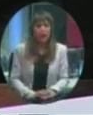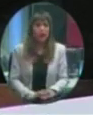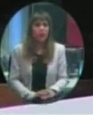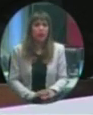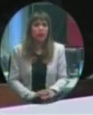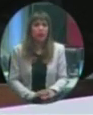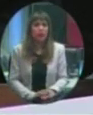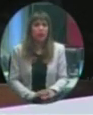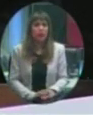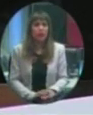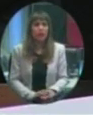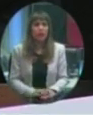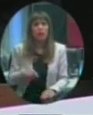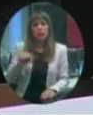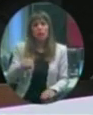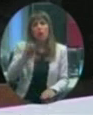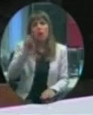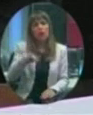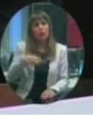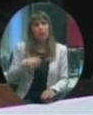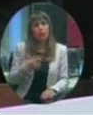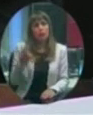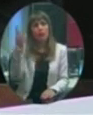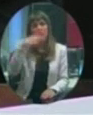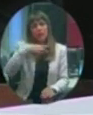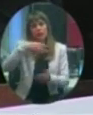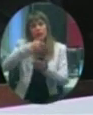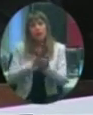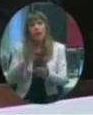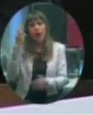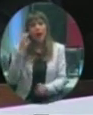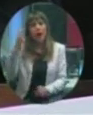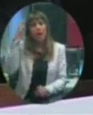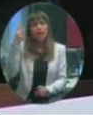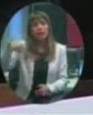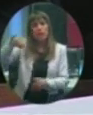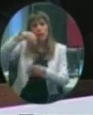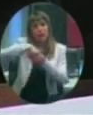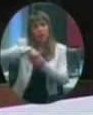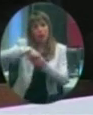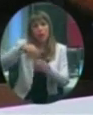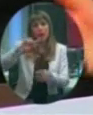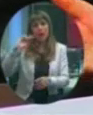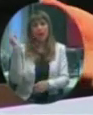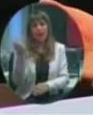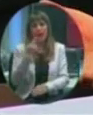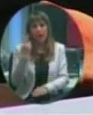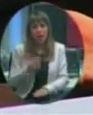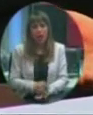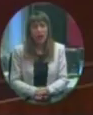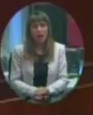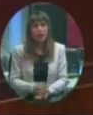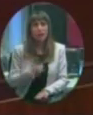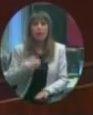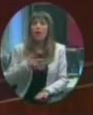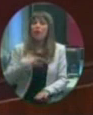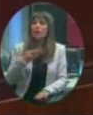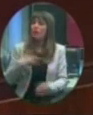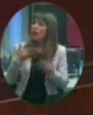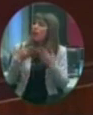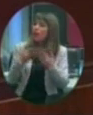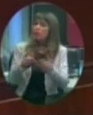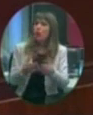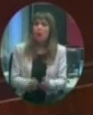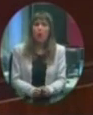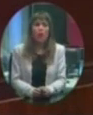אני הבנתי, חברים ערבים שהם מהקהילה, ואני אשמח להיות הכתובת.